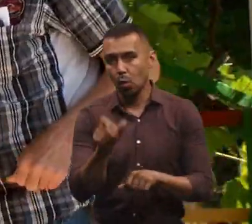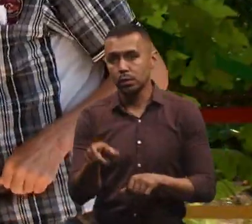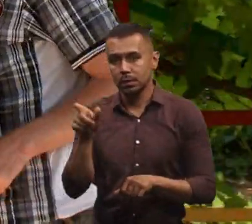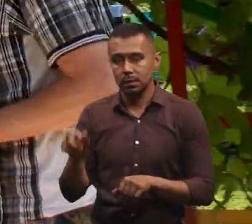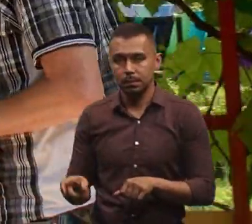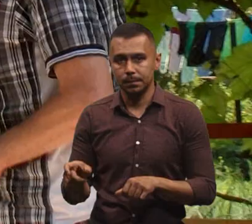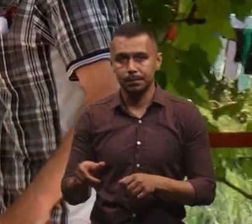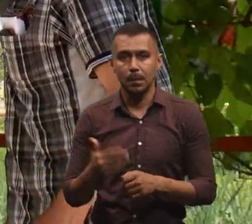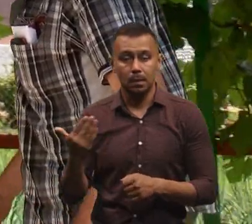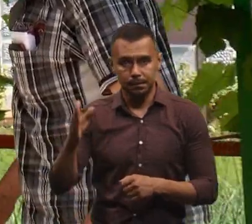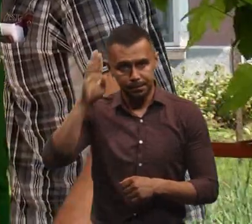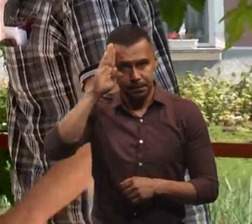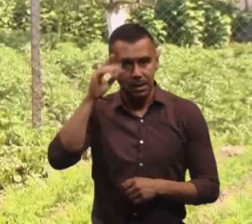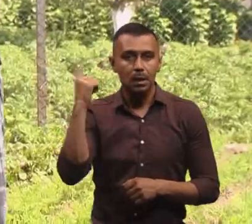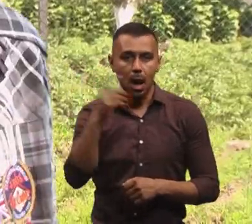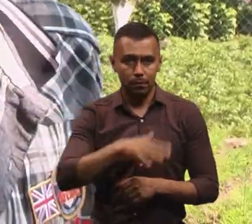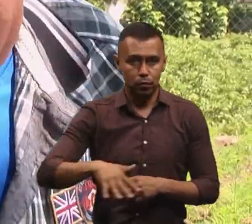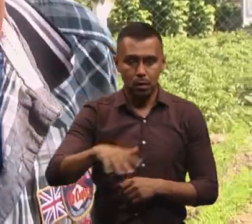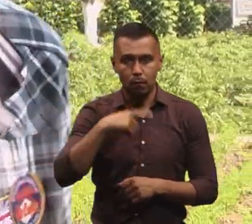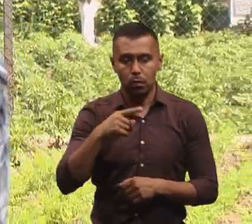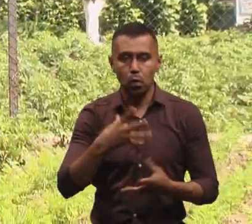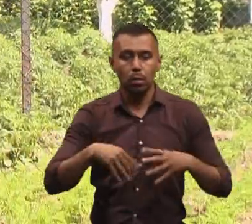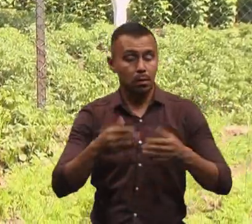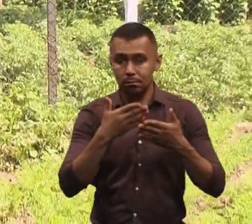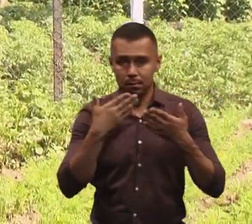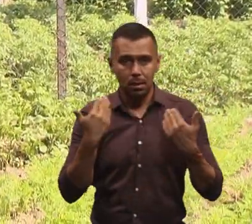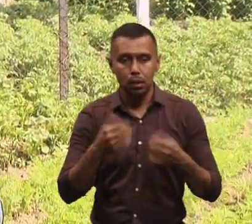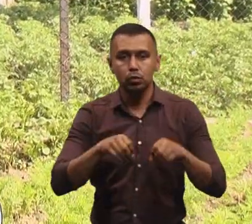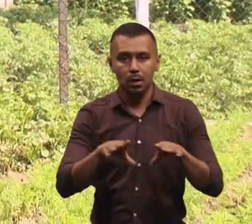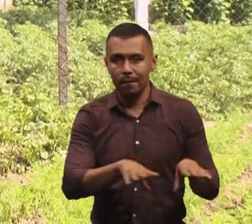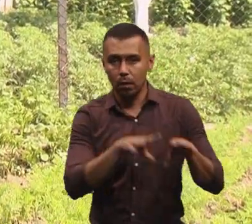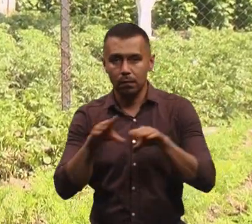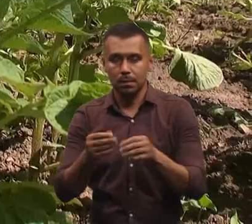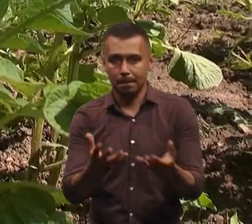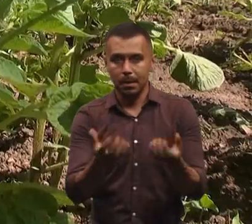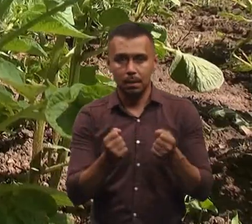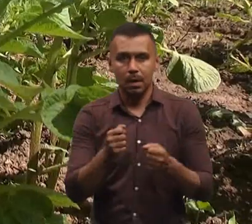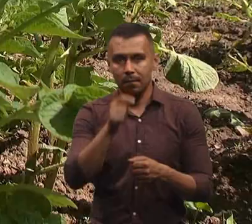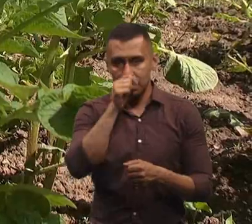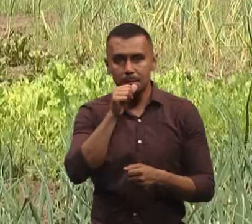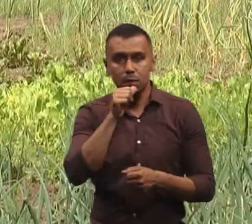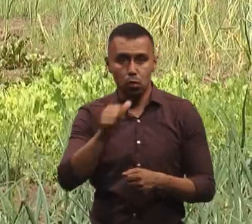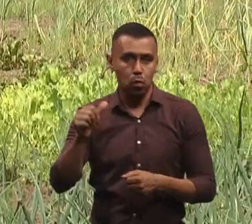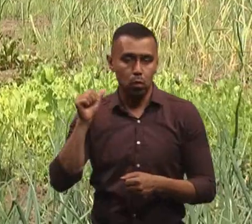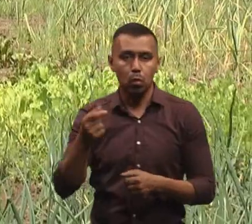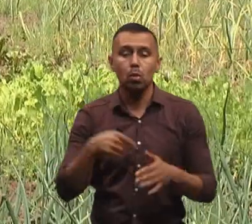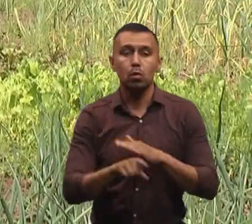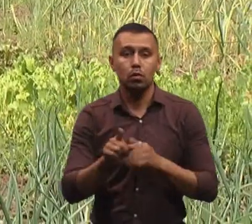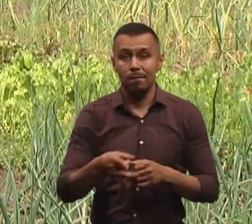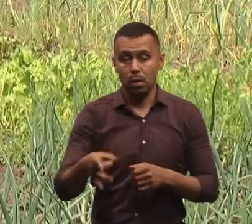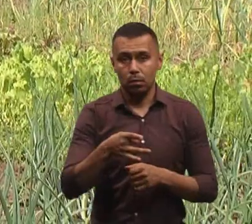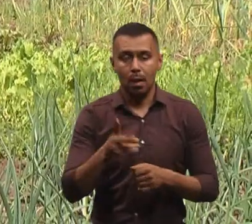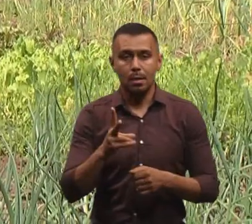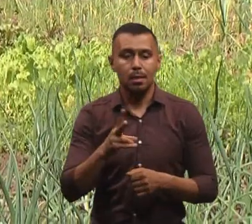осіб. Олександр Васильович з Харківщини. Каже, родини немає. Рішення евакуюватися прийняв у квітні минулого року, тому що у районі